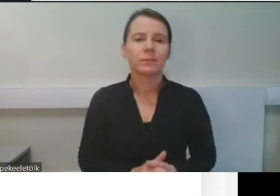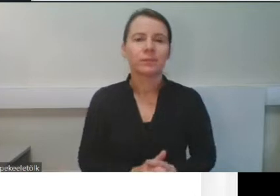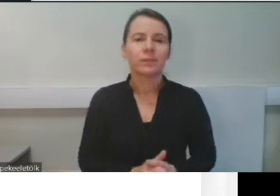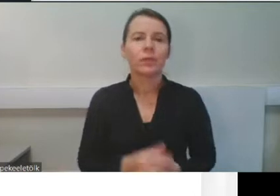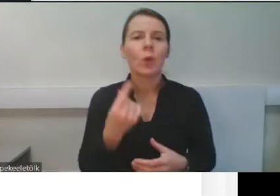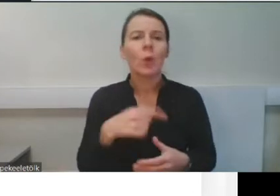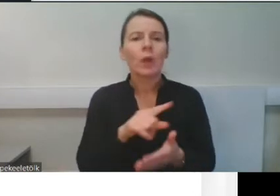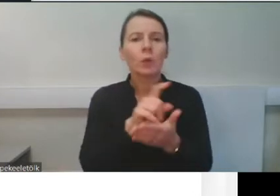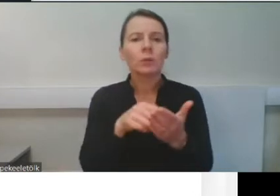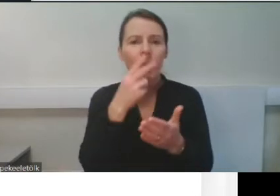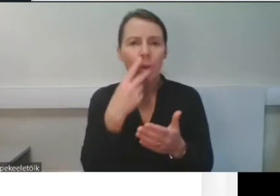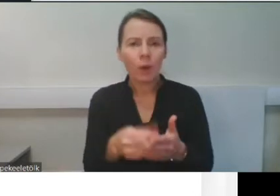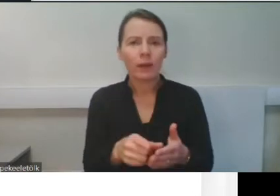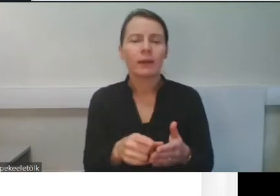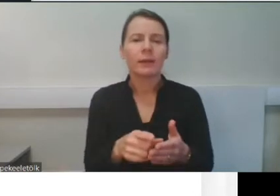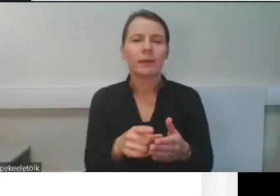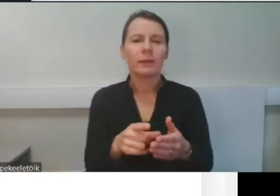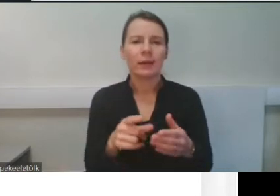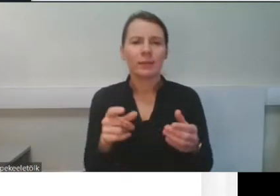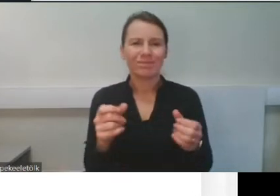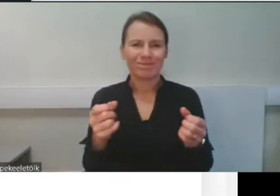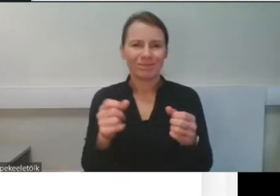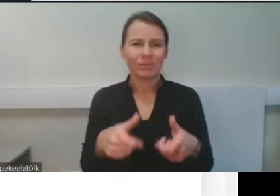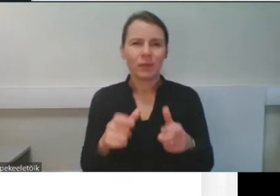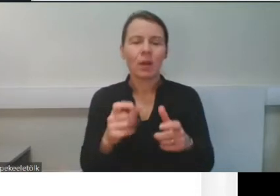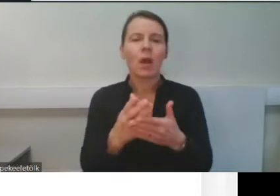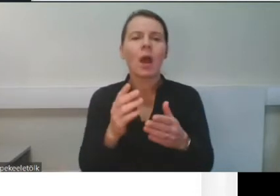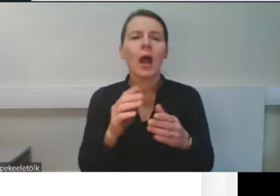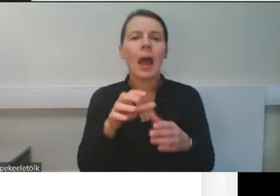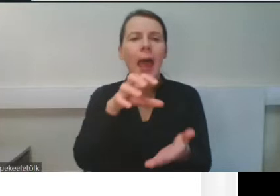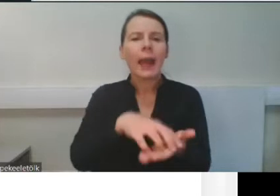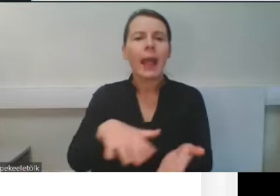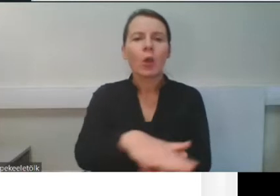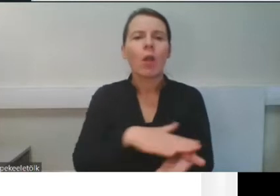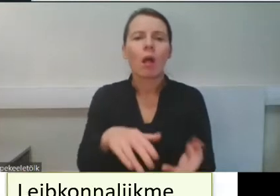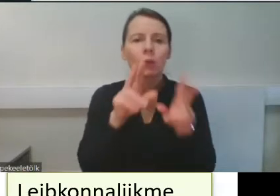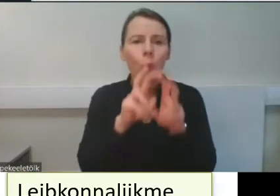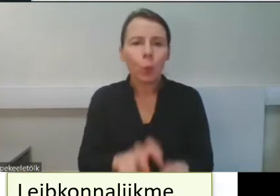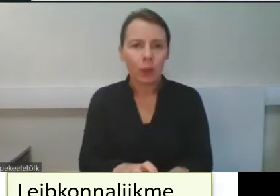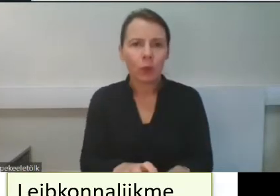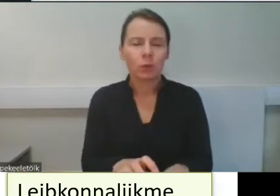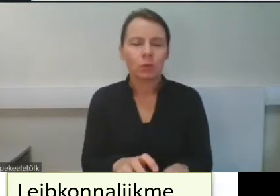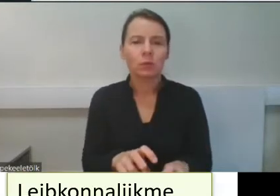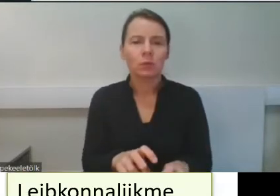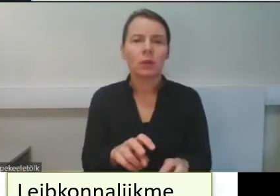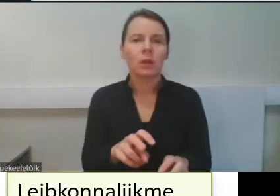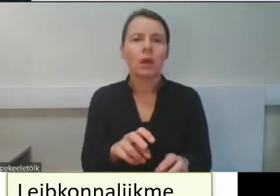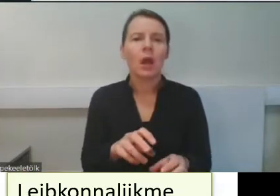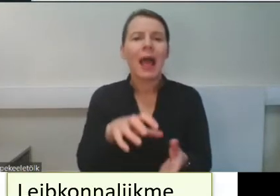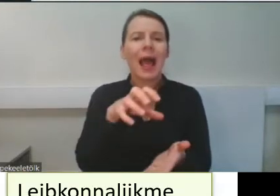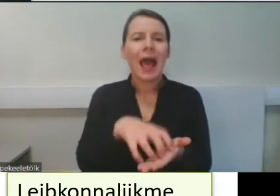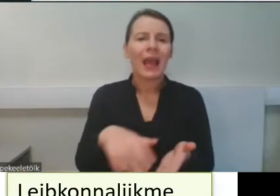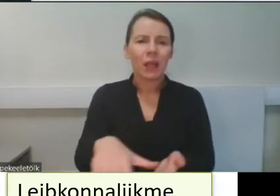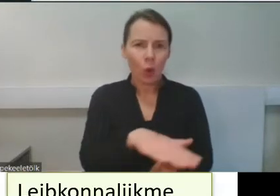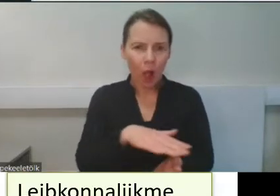sissetulekuid. Kas me saame siis näiteks suurendada inimeste tööturul